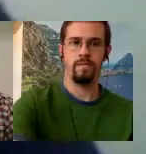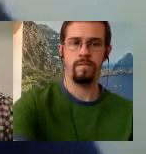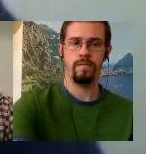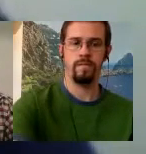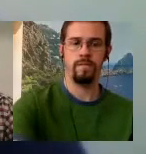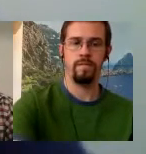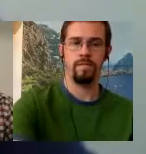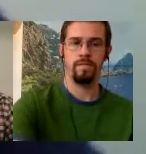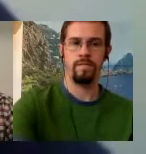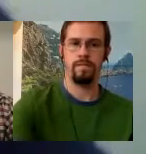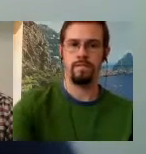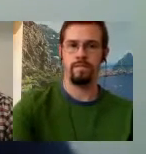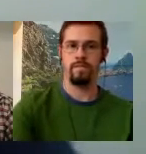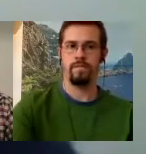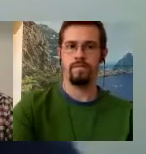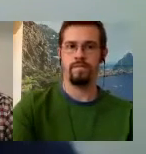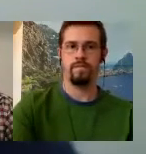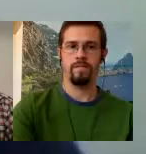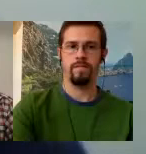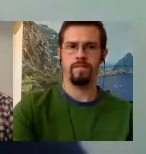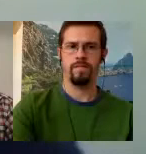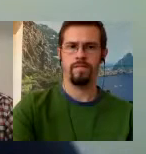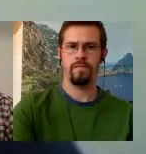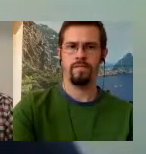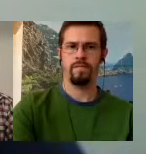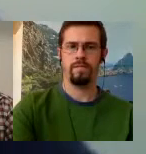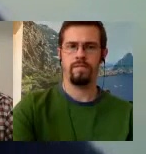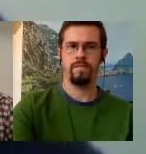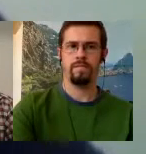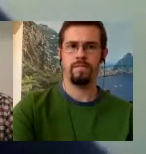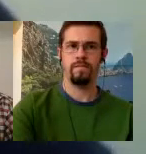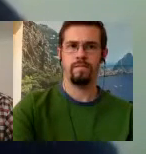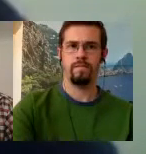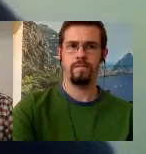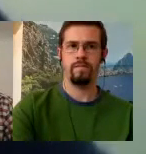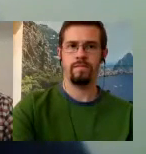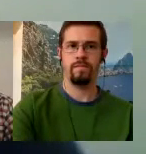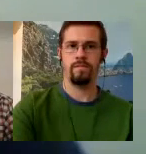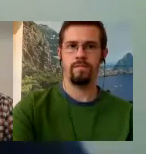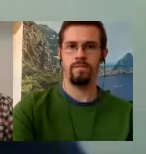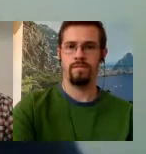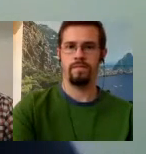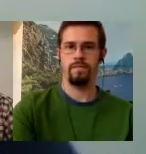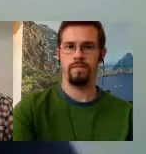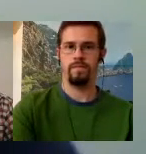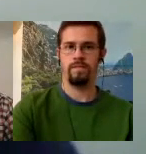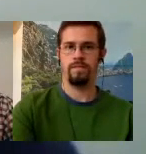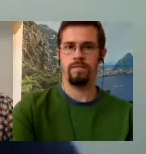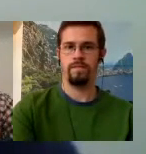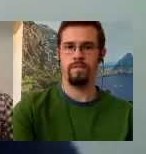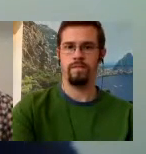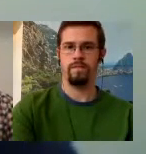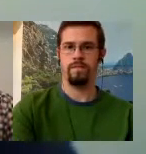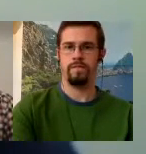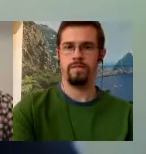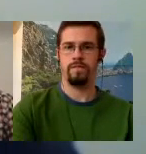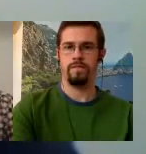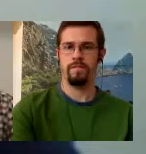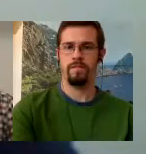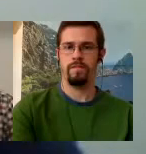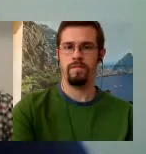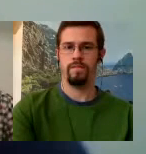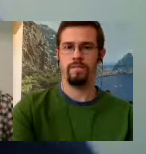يكون امتحانهم جيد يطلبون مني ان اواصل معهم طوال السنة الدراسية. كانت